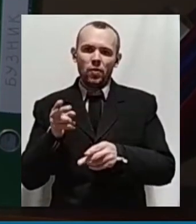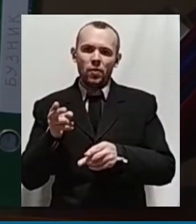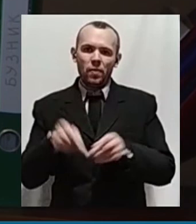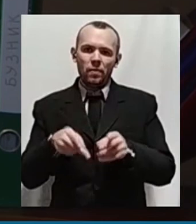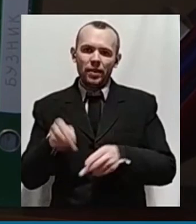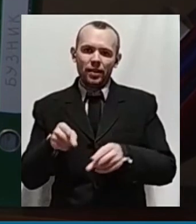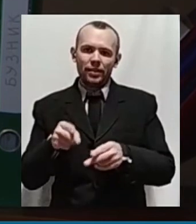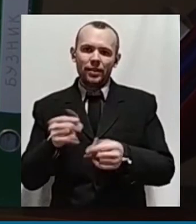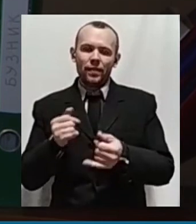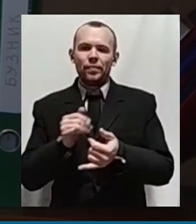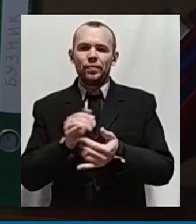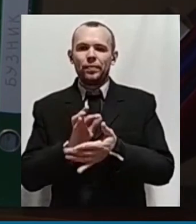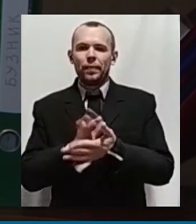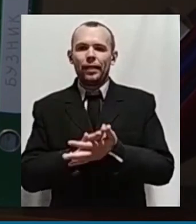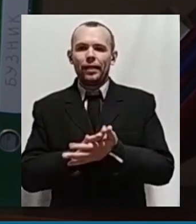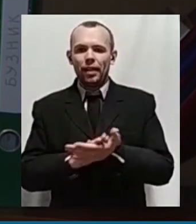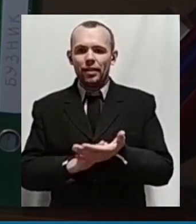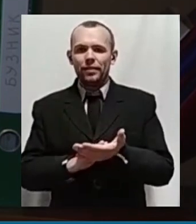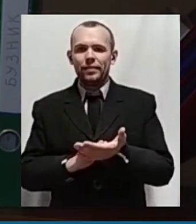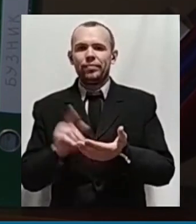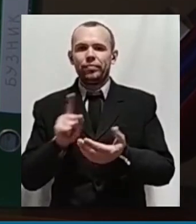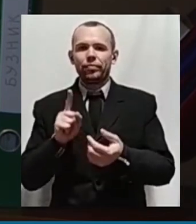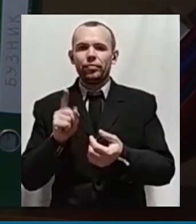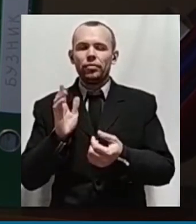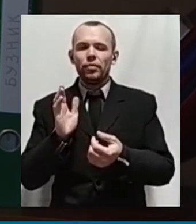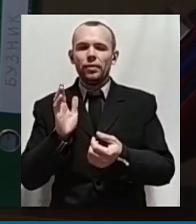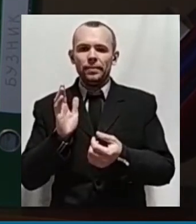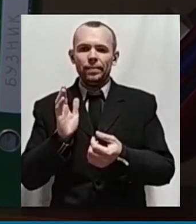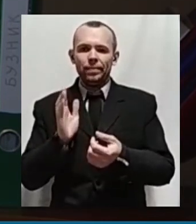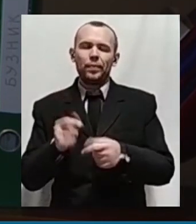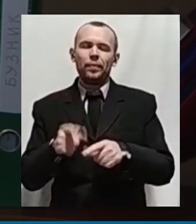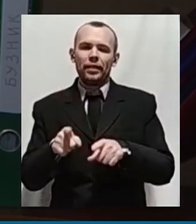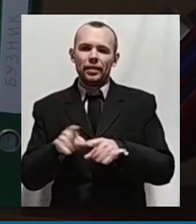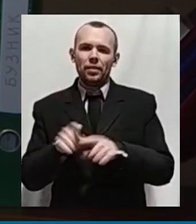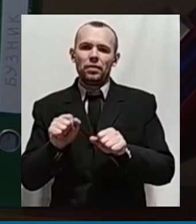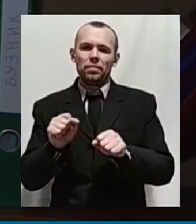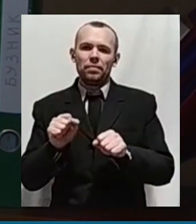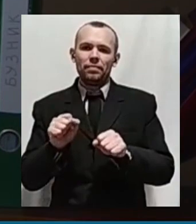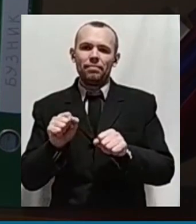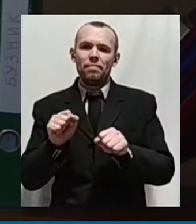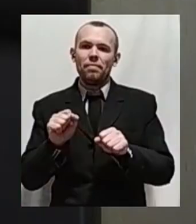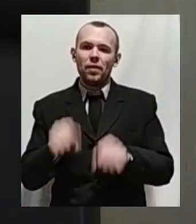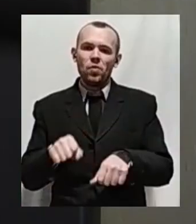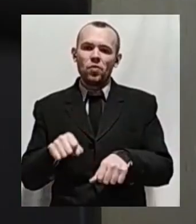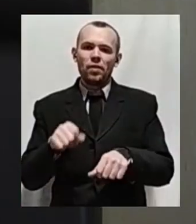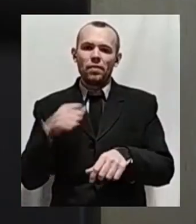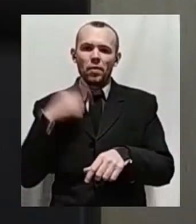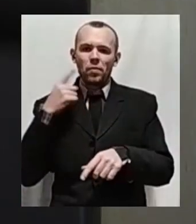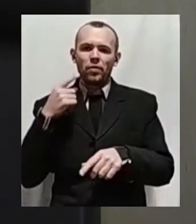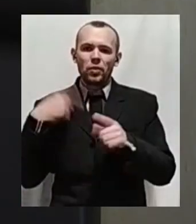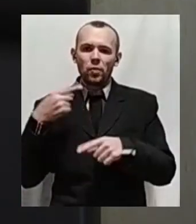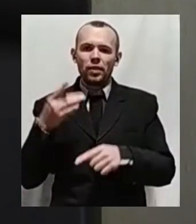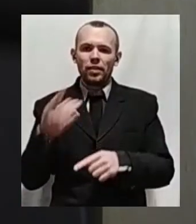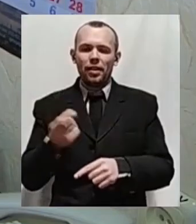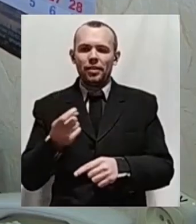Это не совершается в один день, это не совершается одним человеком. Це завершається командою. Наразі Микола